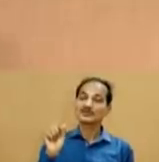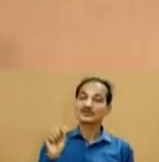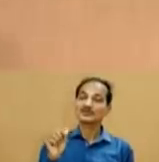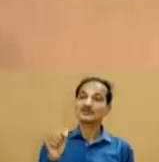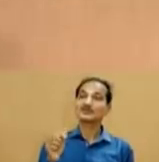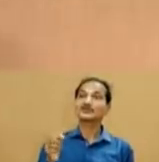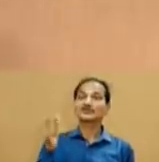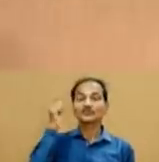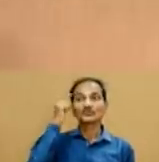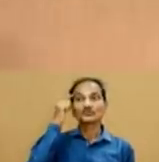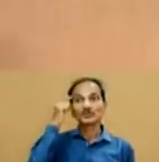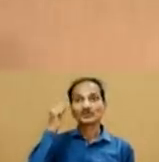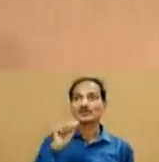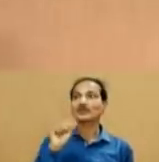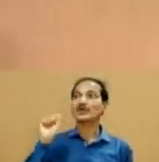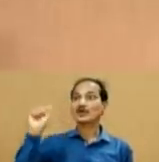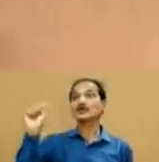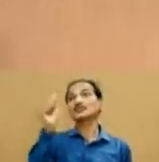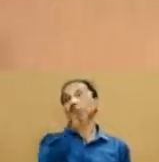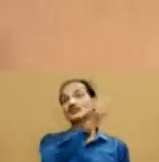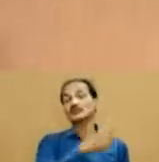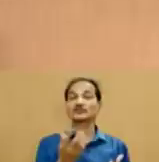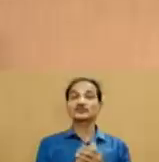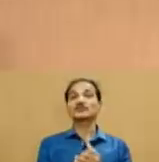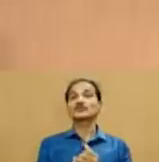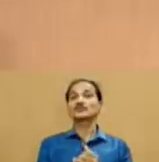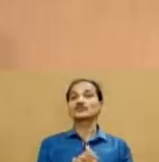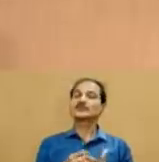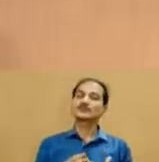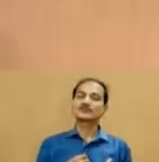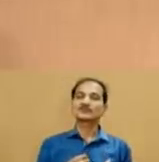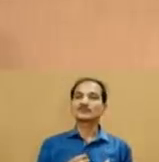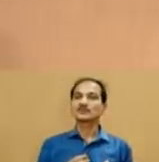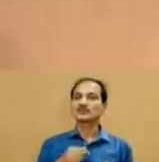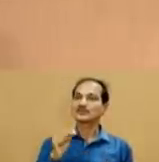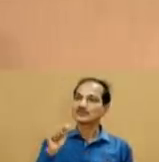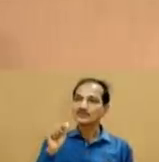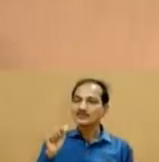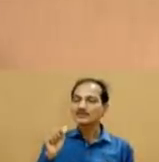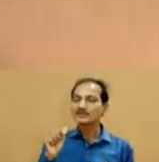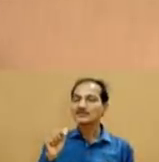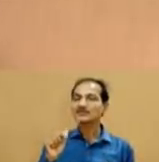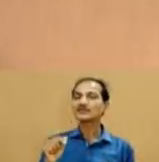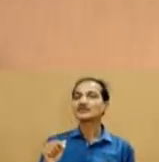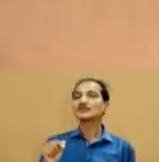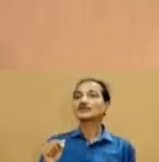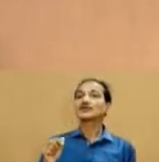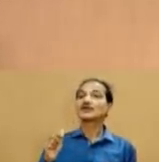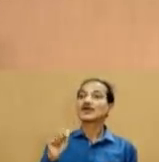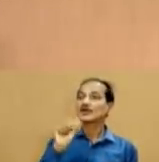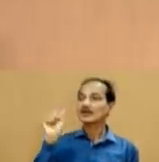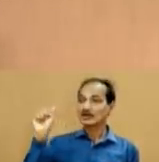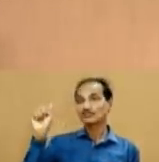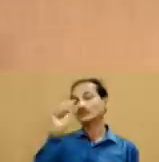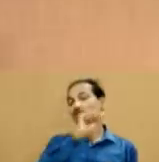ପଡ଼ିଛି, ଆଉ ସେ ପ୍ରଭାବ କେତେ ଦୂର ପଡ଼ିଛି ସେଇଟା ଆପଣଙ୍କର ଜଣେ ଭାଗିଦାର ହିସାବରେ ଜାଣିବା ଦରକାର। ଏବଂ